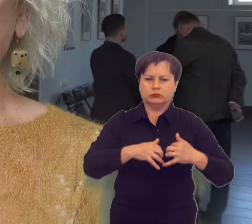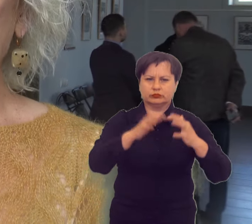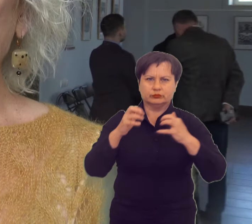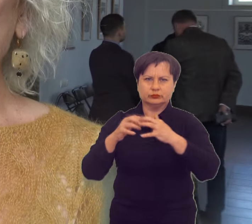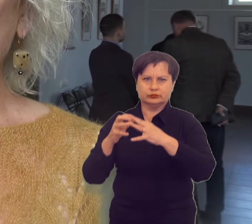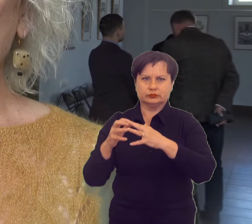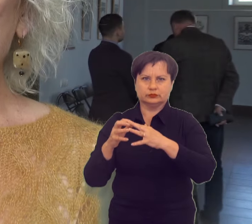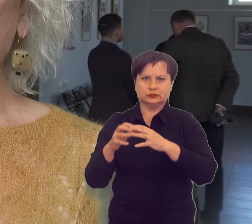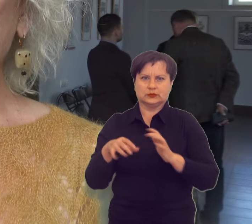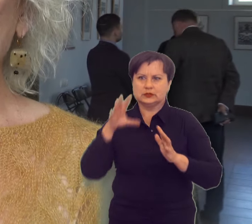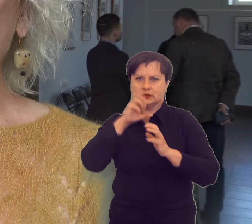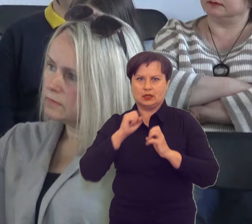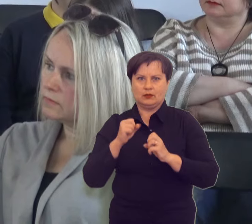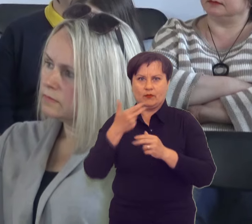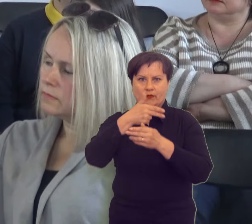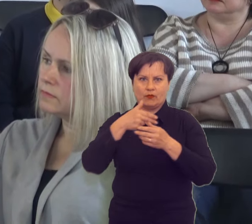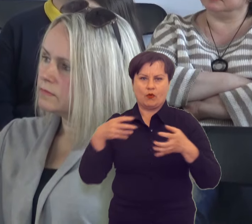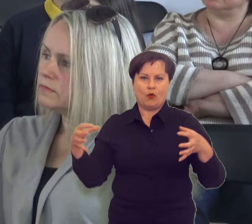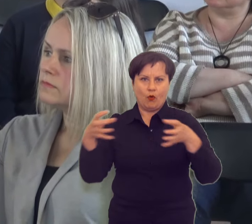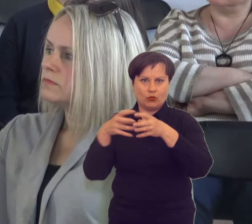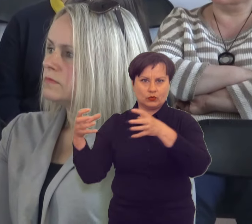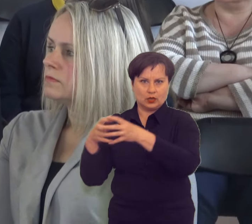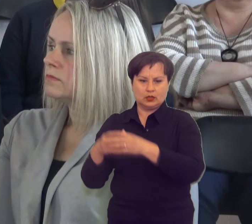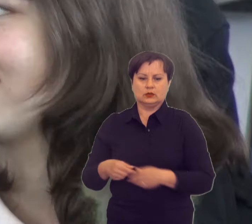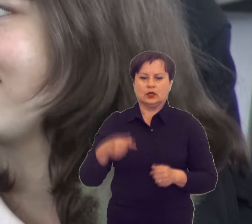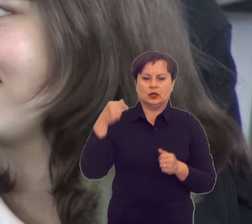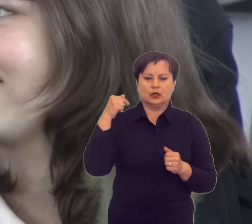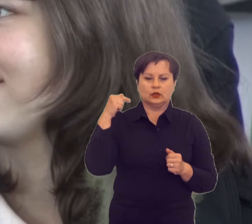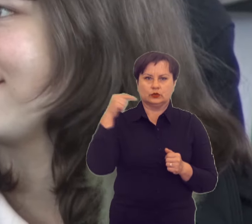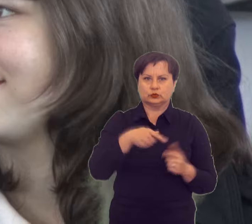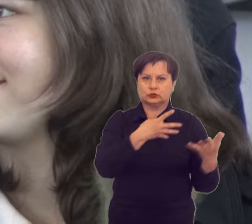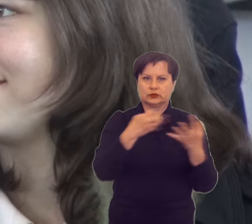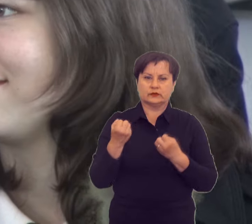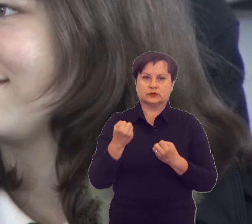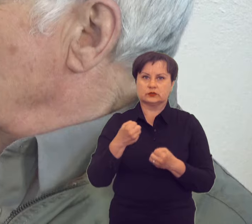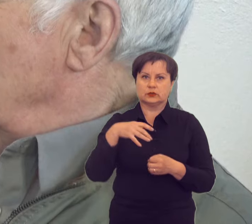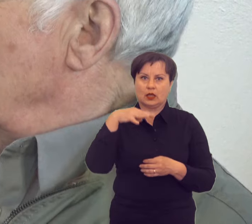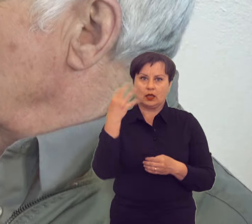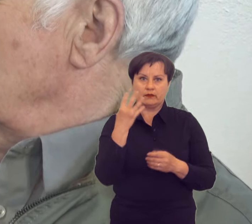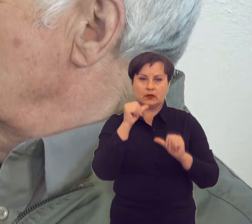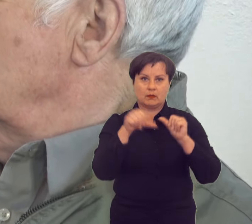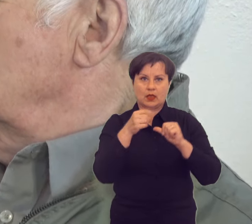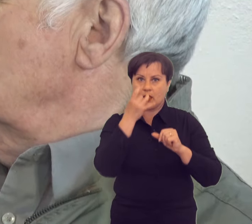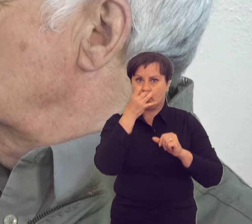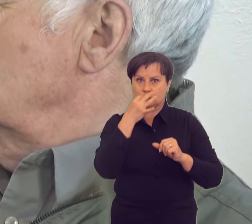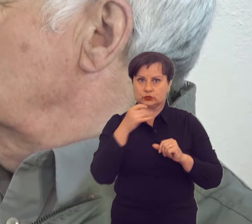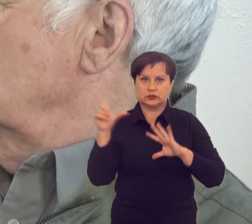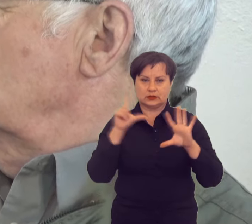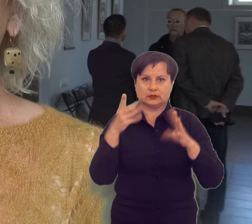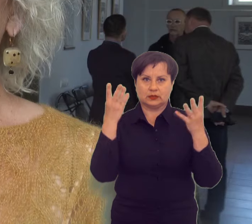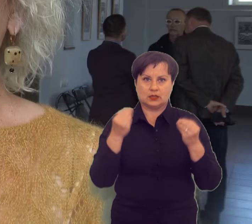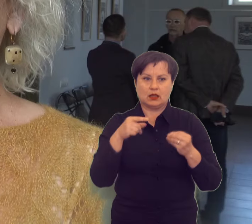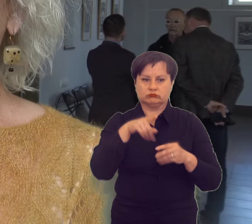tų organizacijų, kurios platino. Ir 1904 metais, gegužės 7 dieną, buvo